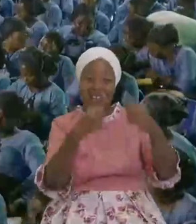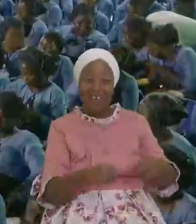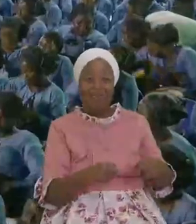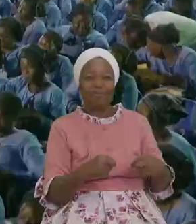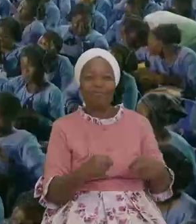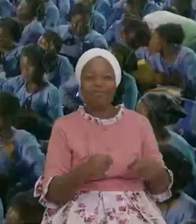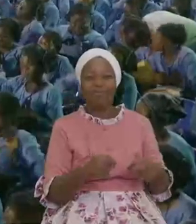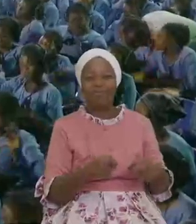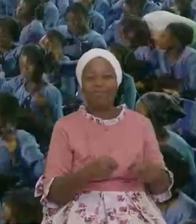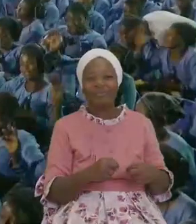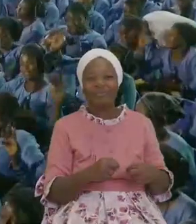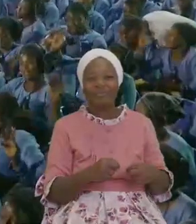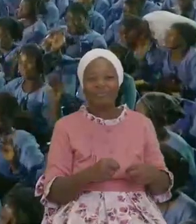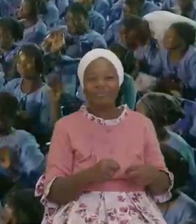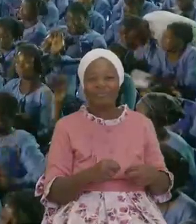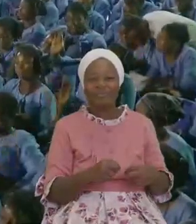venir.